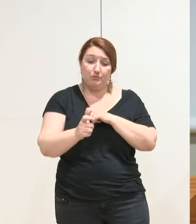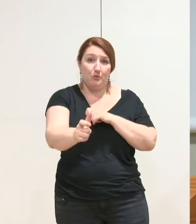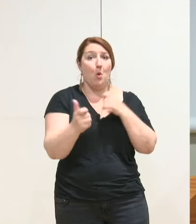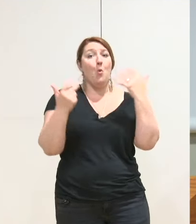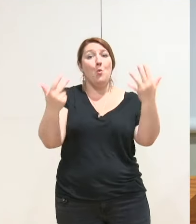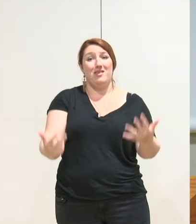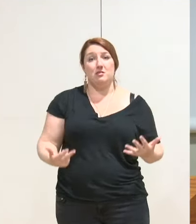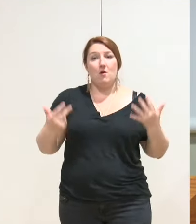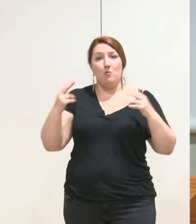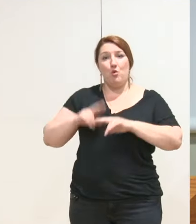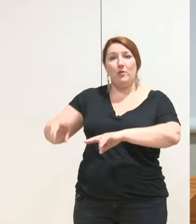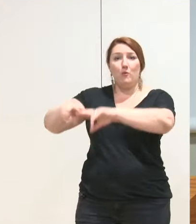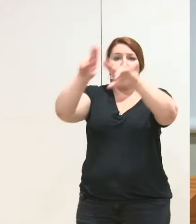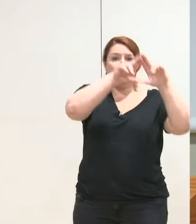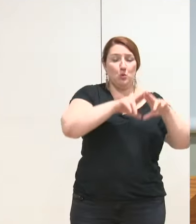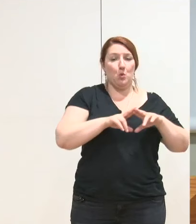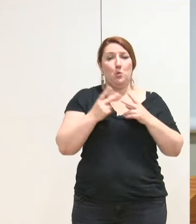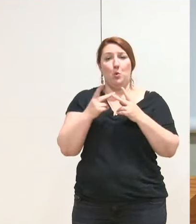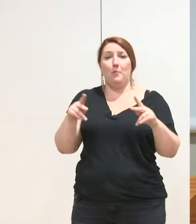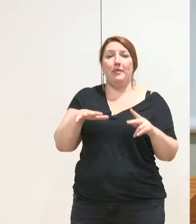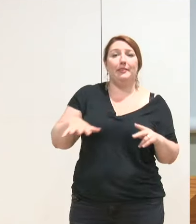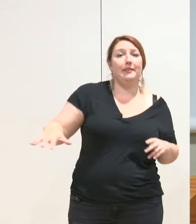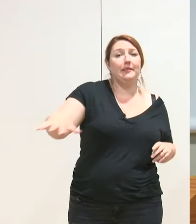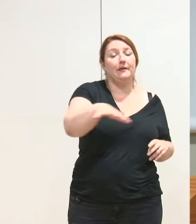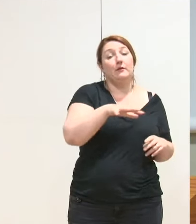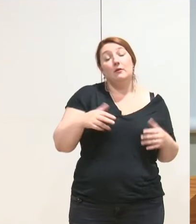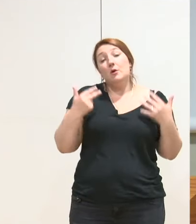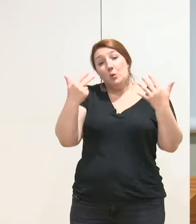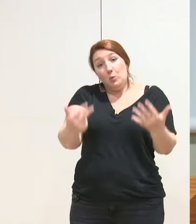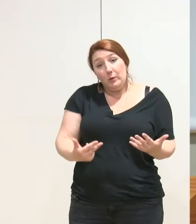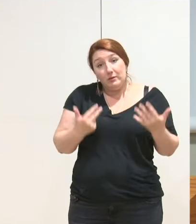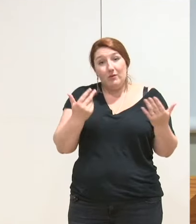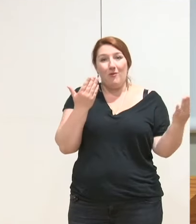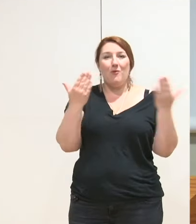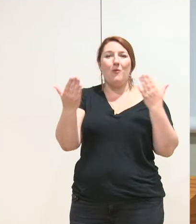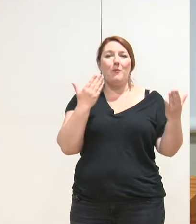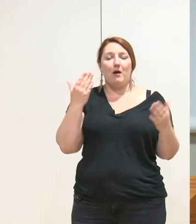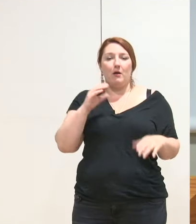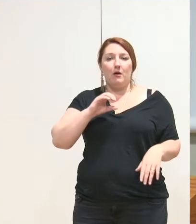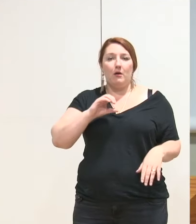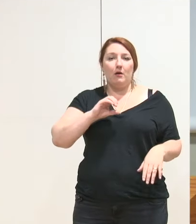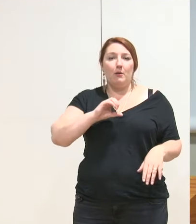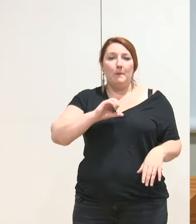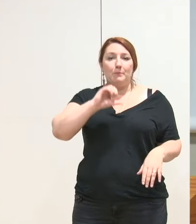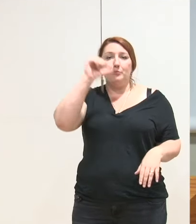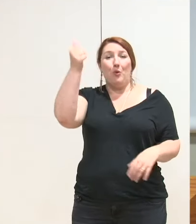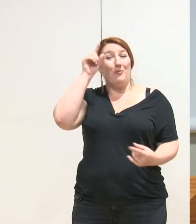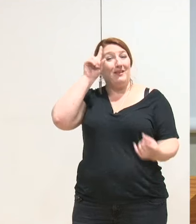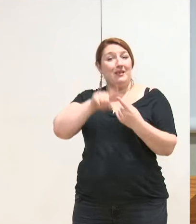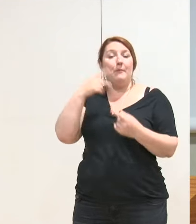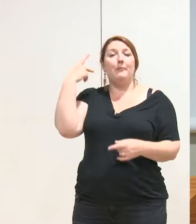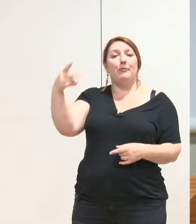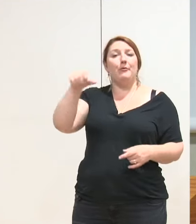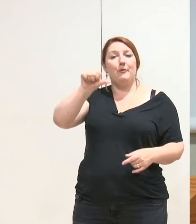années de rénovation urbaine qui 8 années qui si on regarde le le la premier premier volet de l'Agence nationale de rénovation urbaine